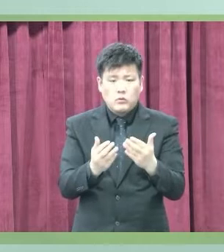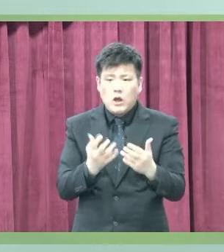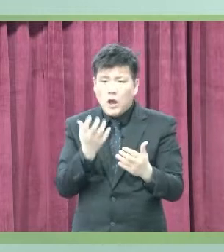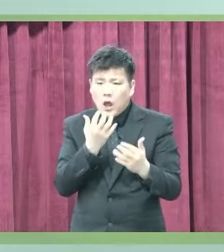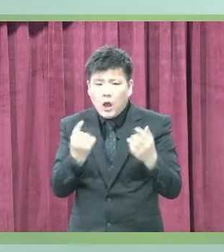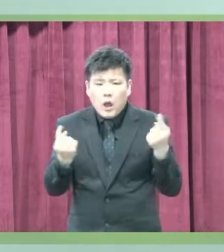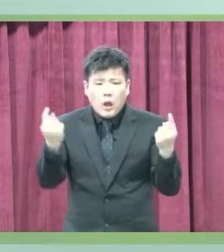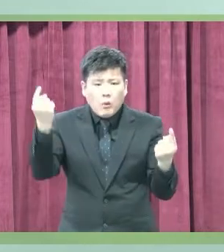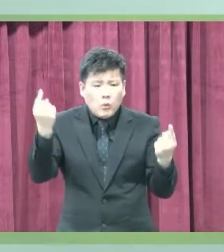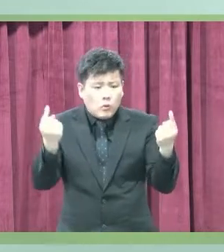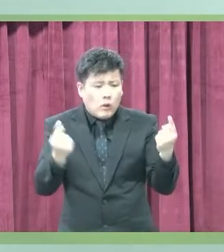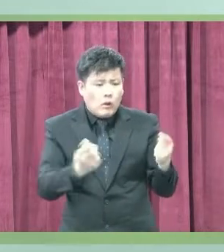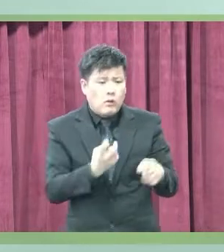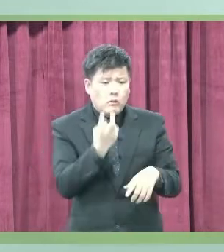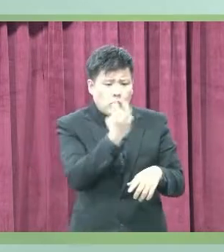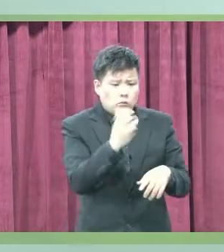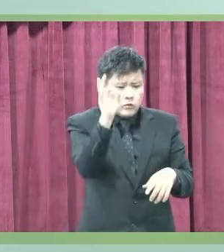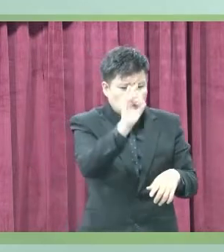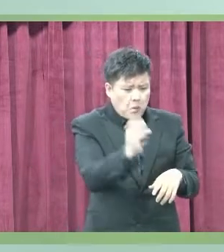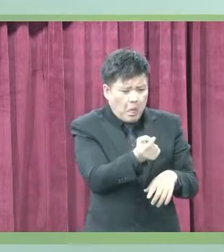낮은 수검률을 보이고 있습니다.